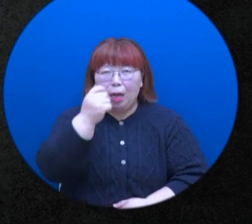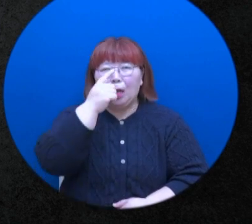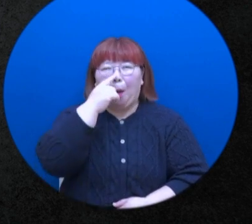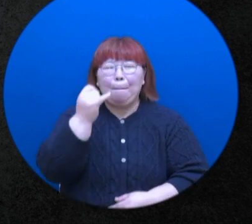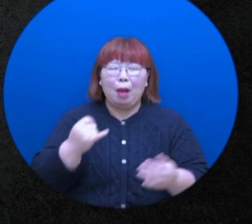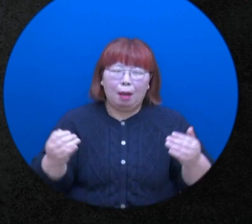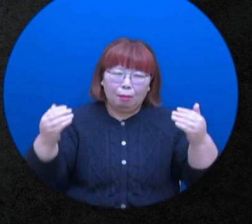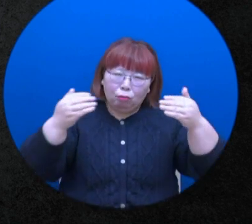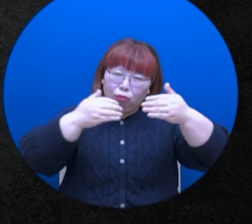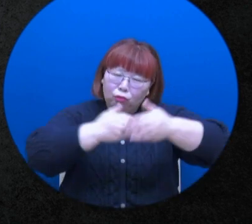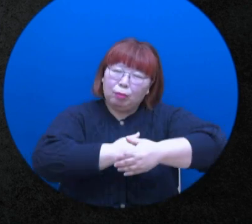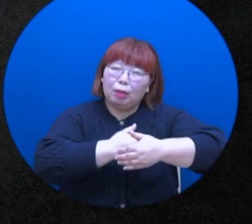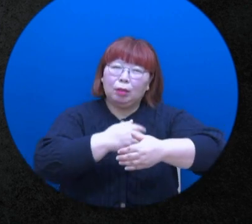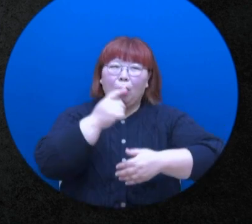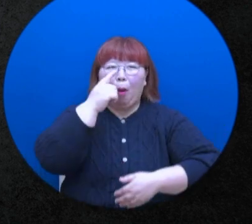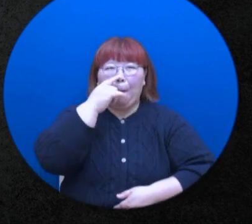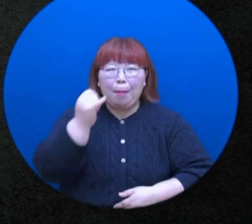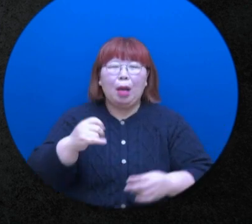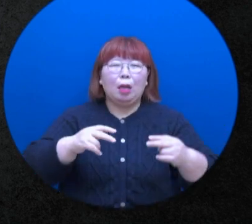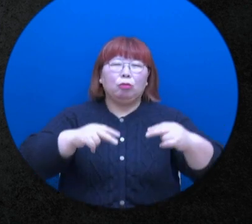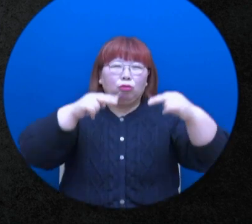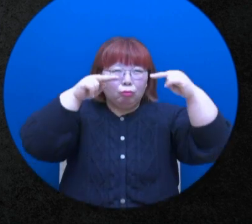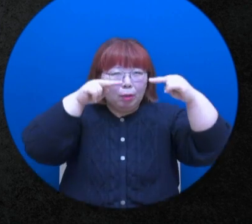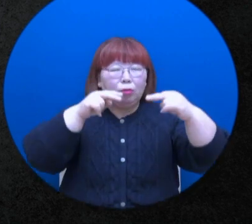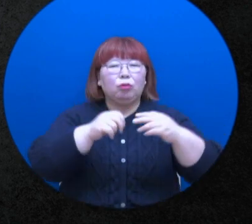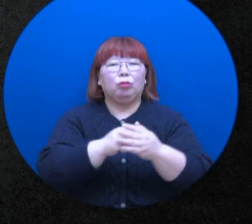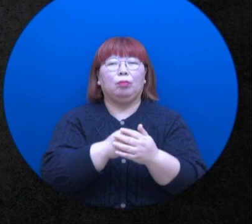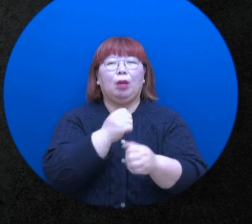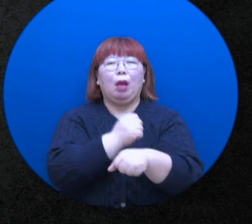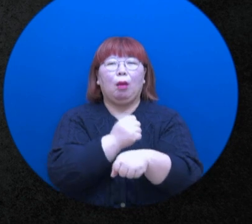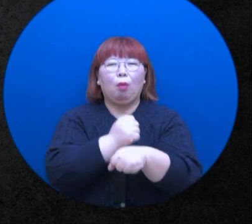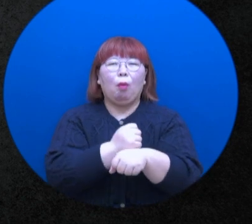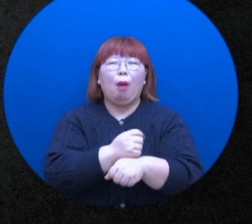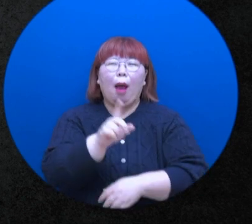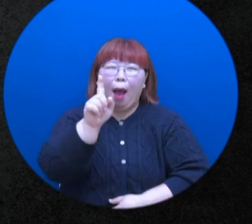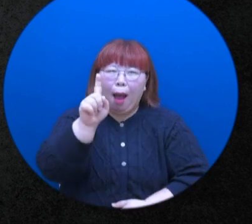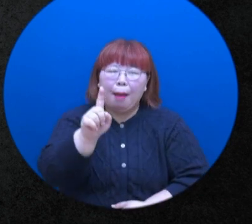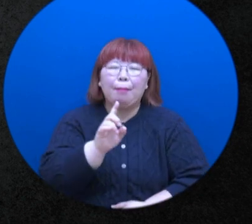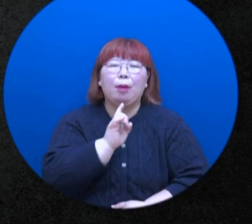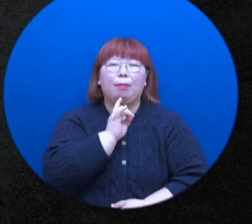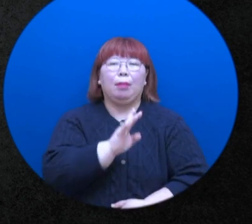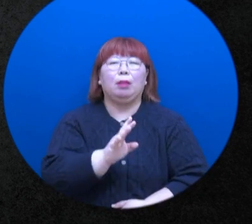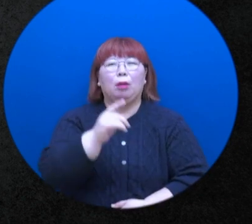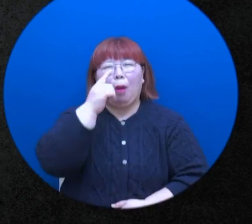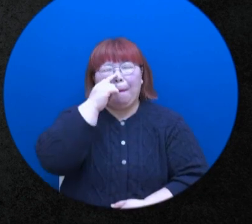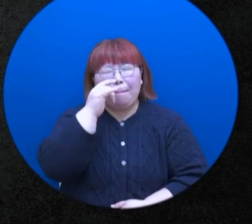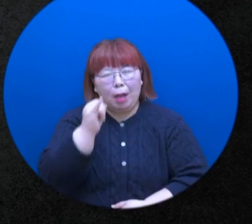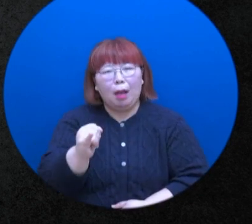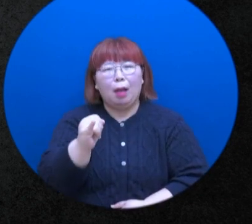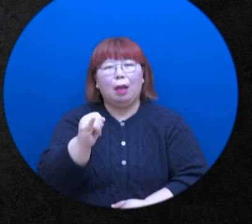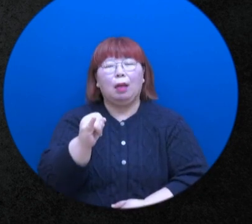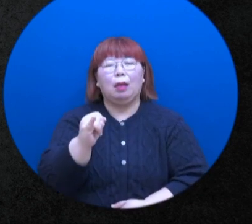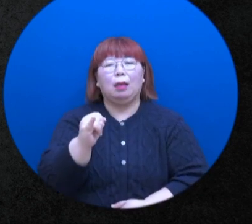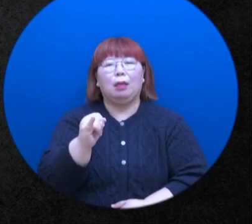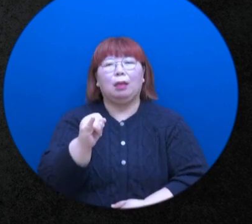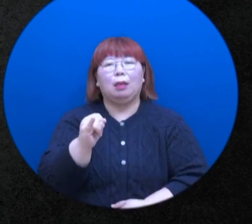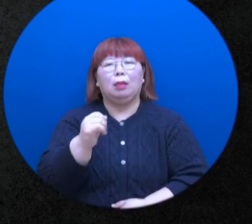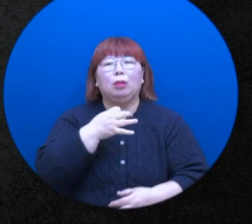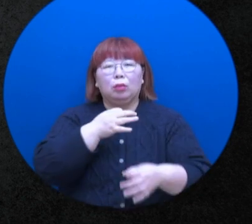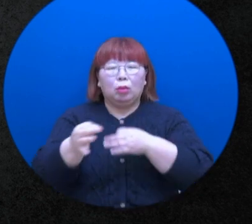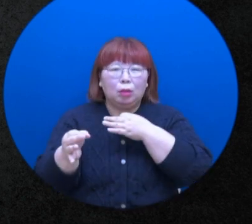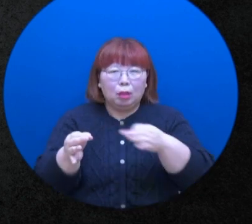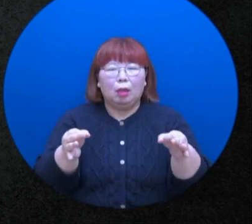들어가 엄마와 눈맞춤을 하고, 그리고 한 번만이라도 엄마 하고